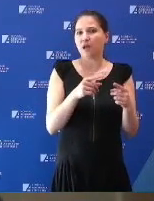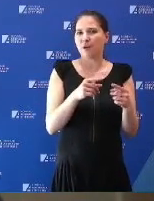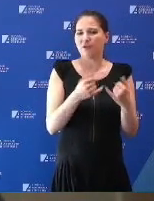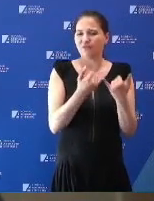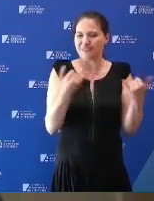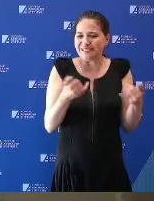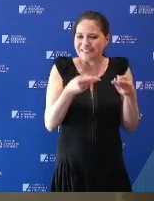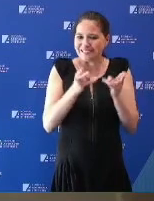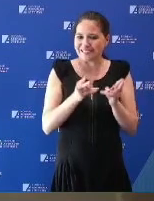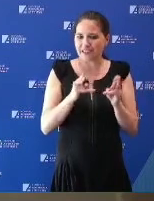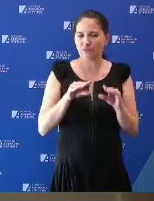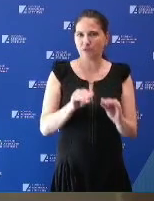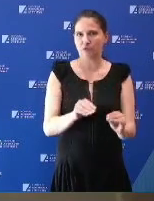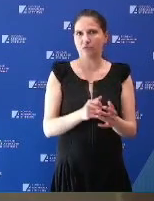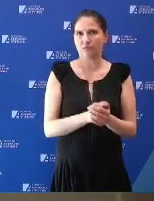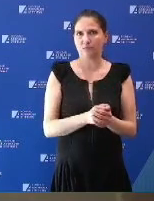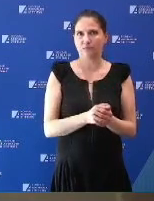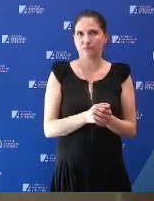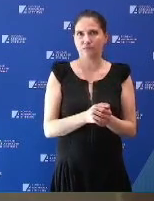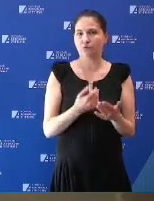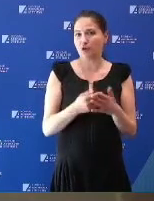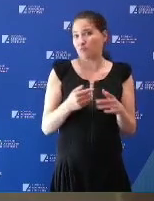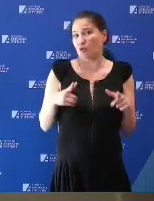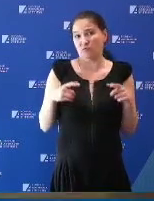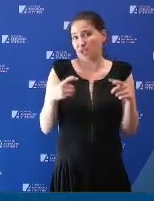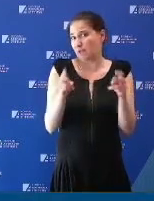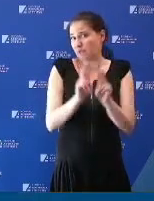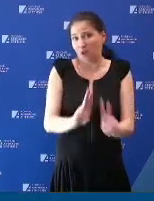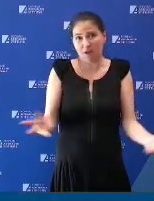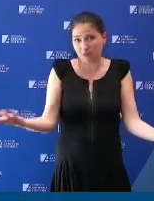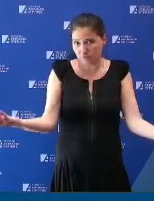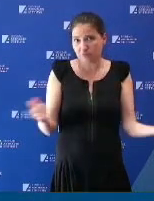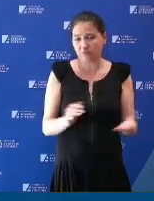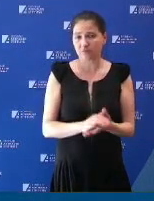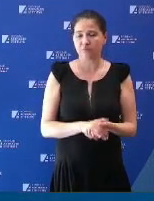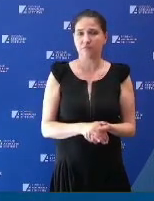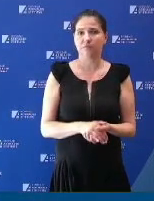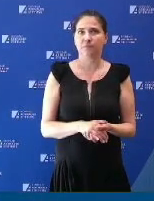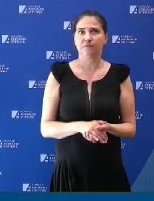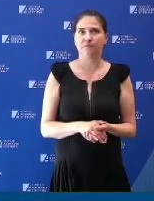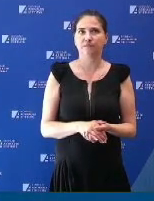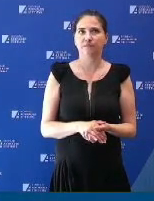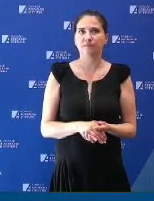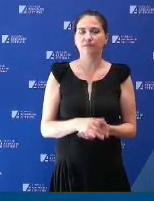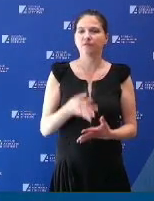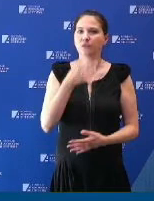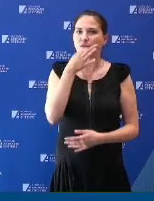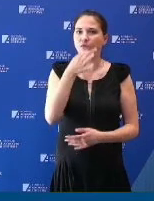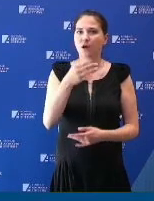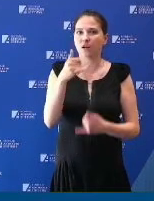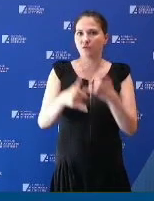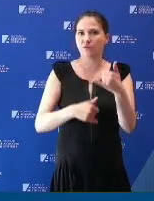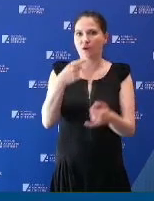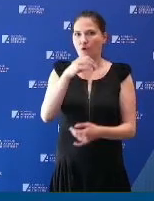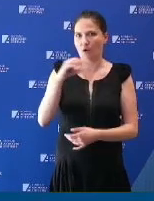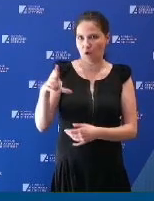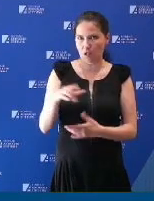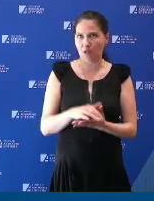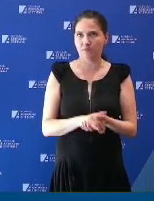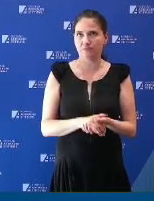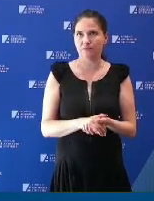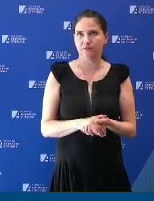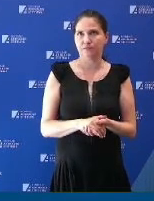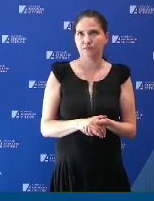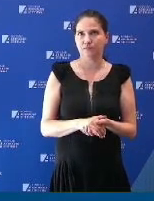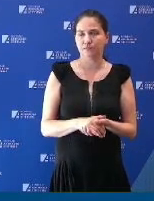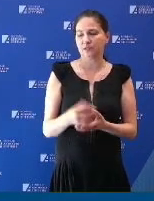können, zum Beispiel auch um Krebs zu heilen. Vielen Dank. Und dann eine Frage an Frau Goll. Wir haben es jetzt im